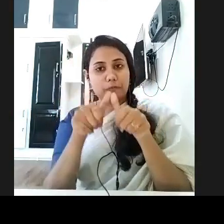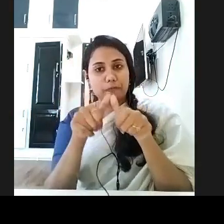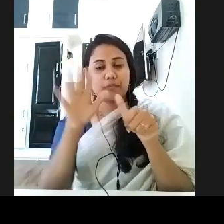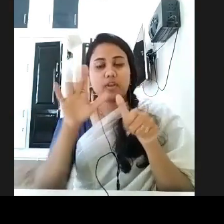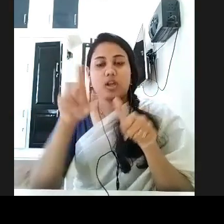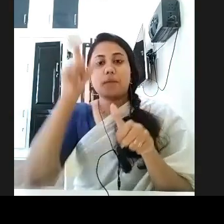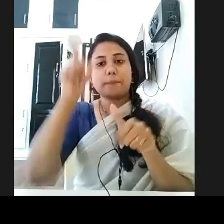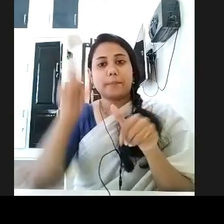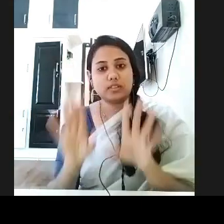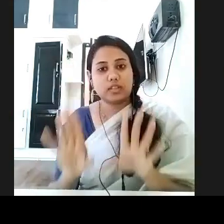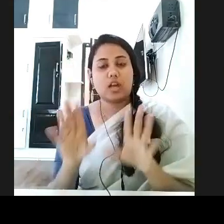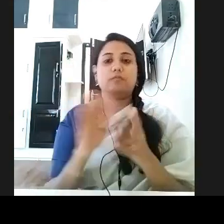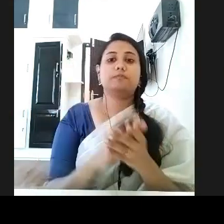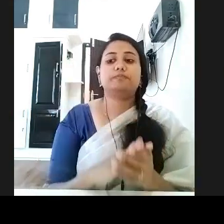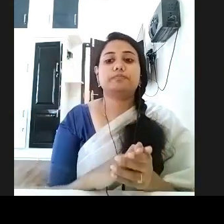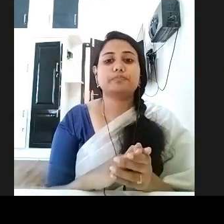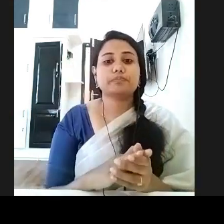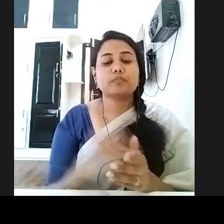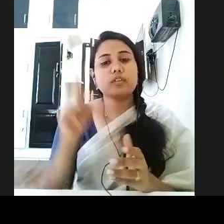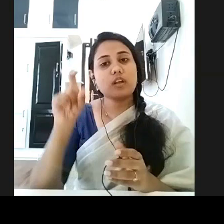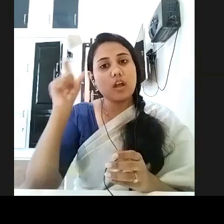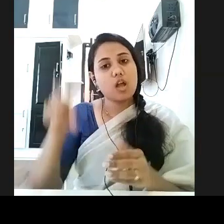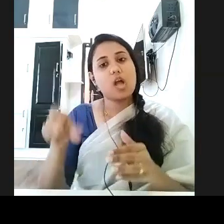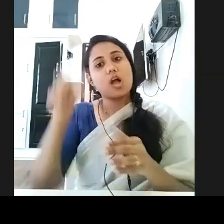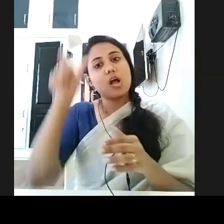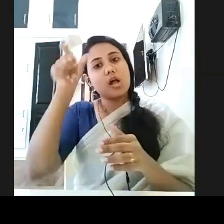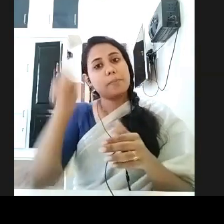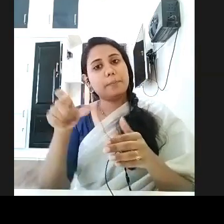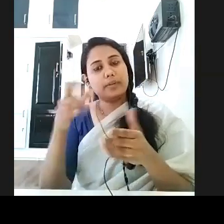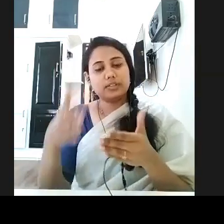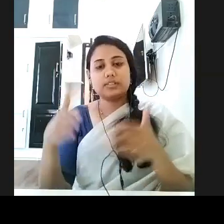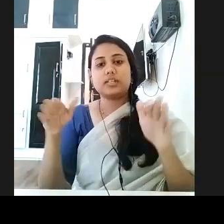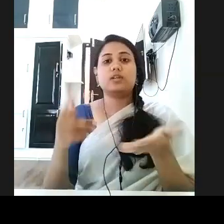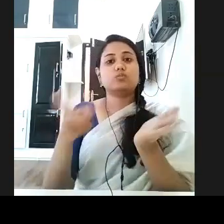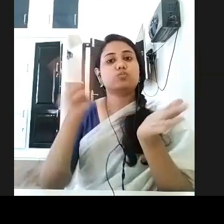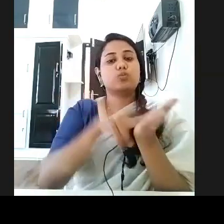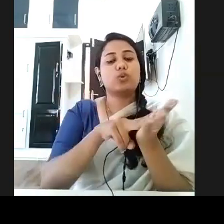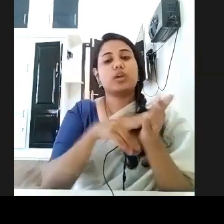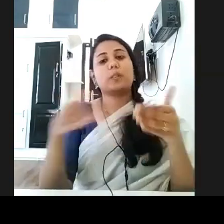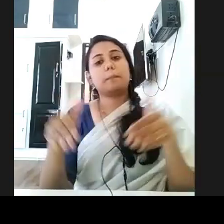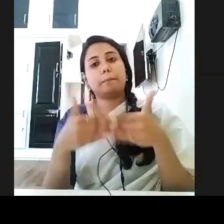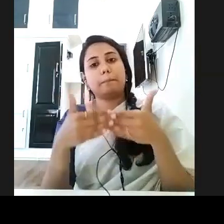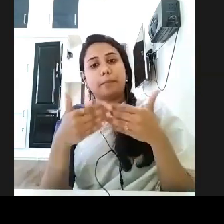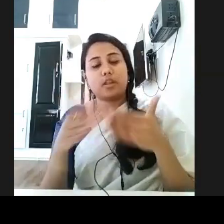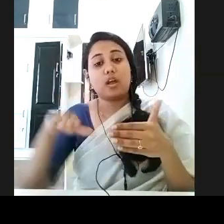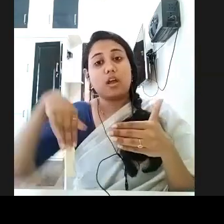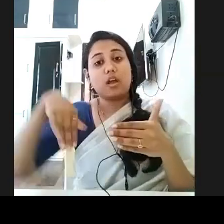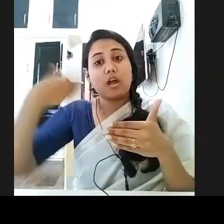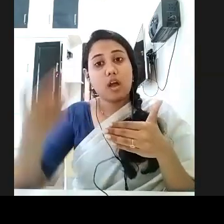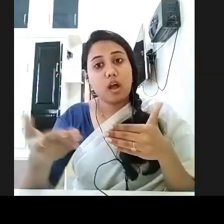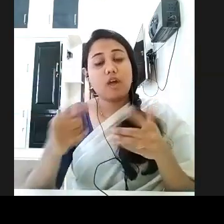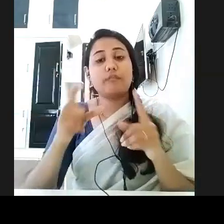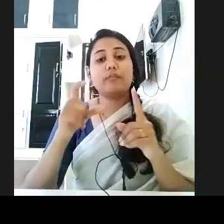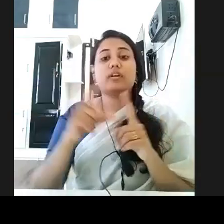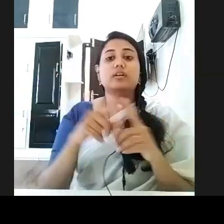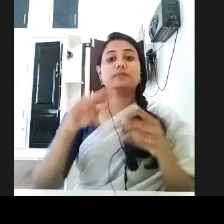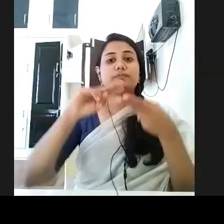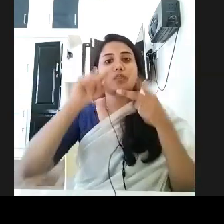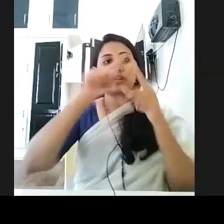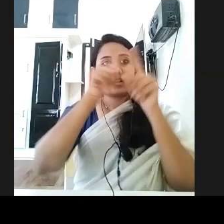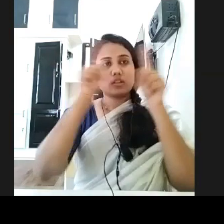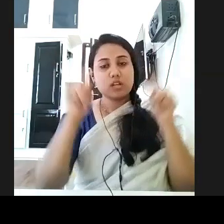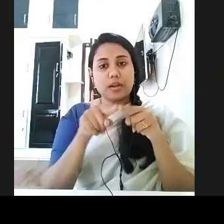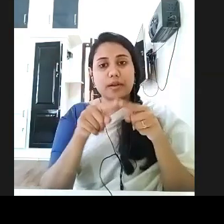ഉള്ളതാണ് മിംസിൽ തന്നെ. സോ മാഡത്തിന് ഫസ്റ്റ് ഒന്ന് ബുക്ക് ചെയ്ത് അവർക്ക് ഒന്ന് കാണിക്കും. സോ ഫസ്റ്റ് തിങ് നമുക്ക് ജനറ്റിക് ഡയഗ്നോസിസ് എന്തായാലും വേണ്ടി വരും.